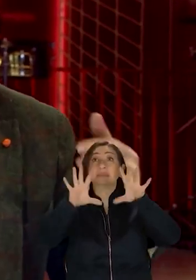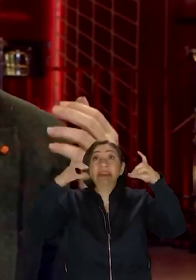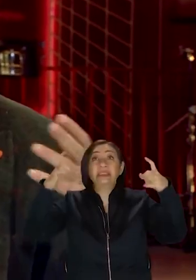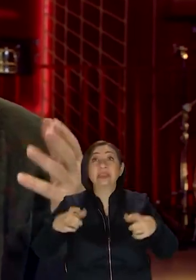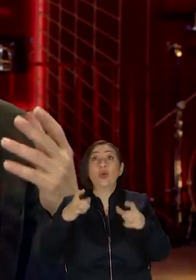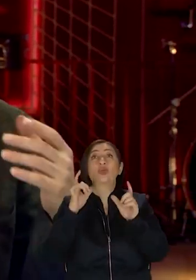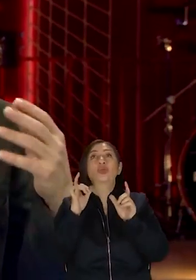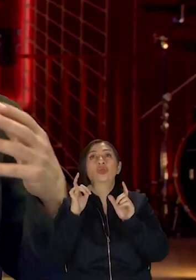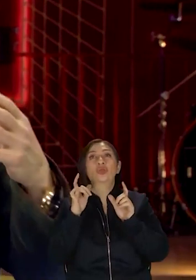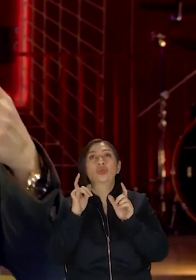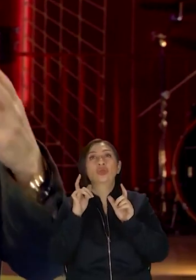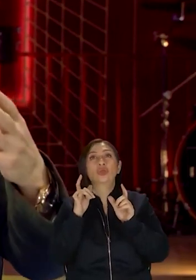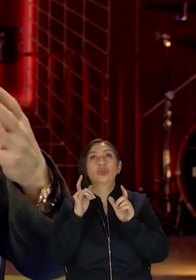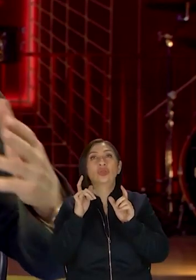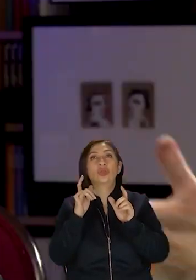ne